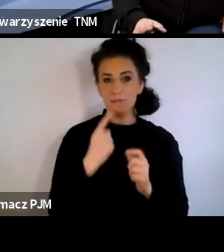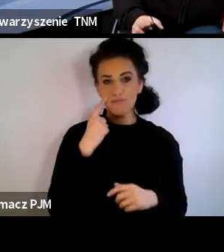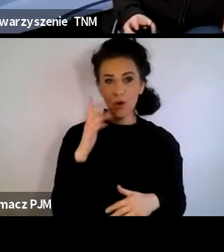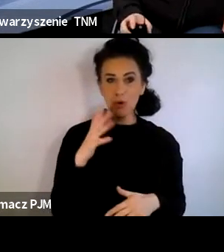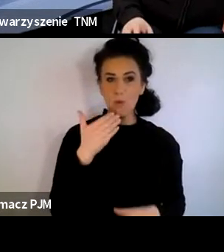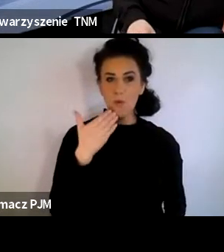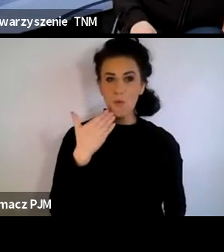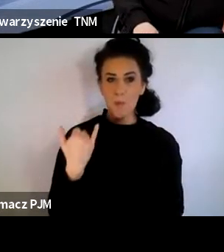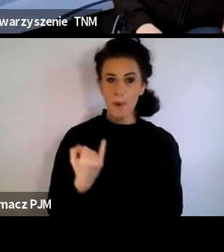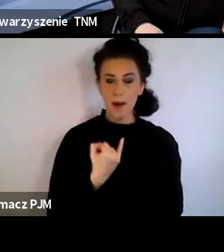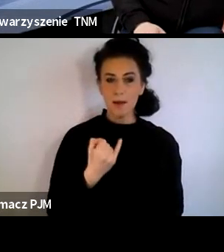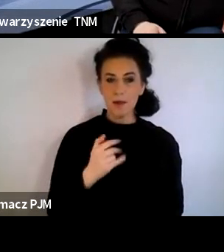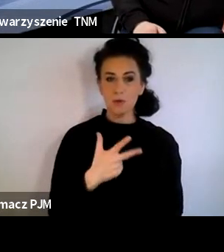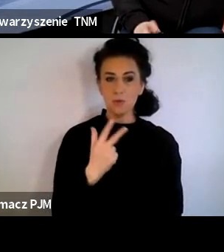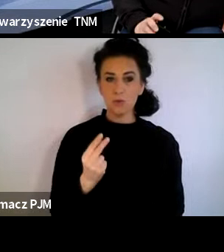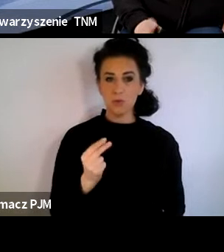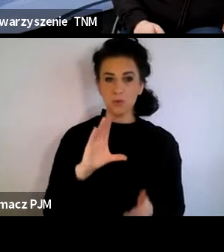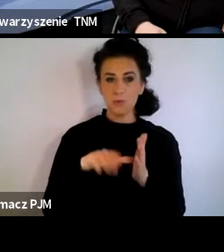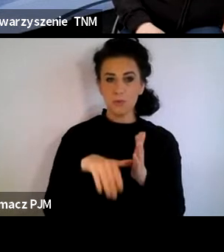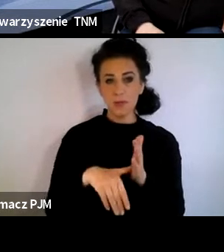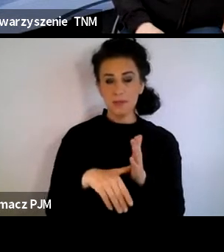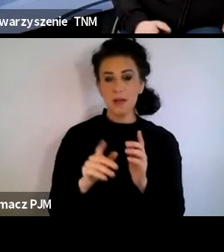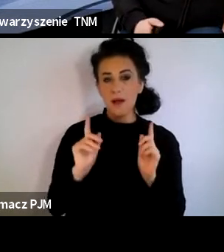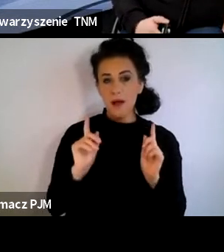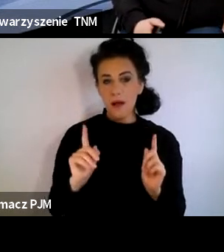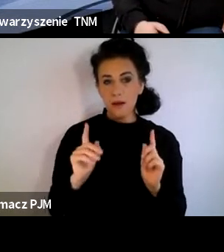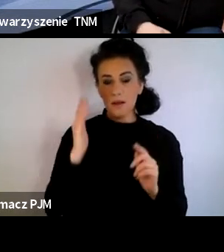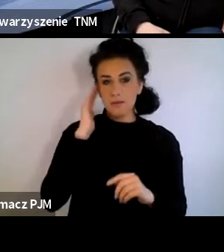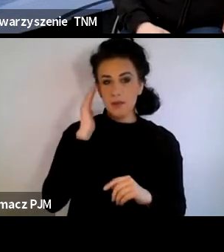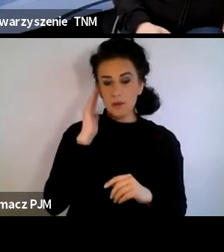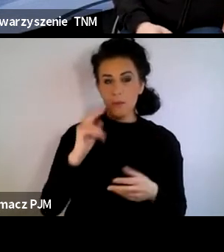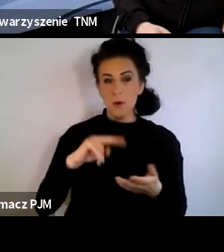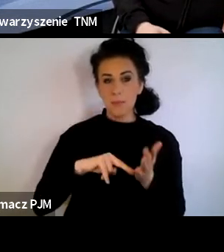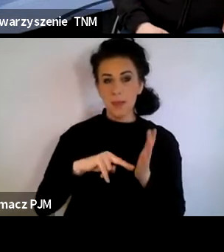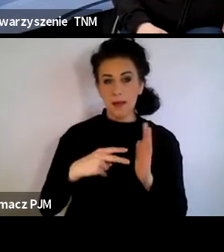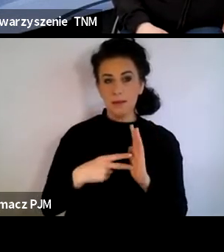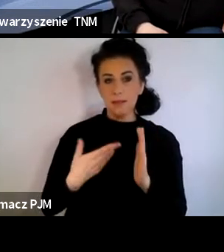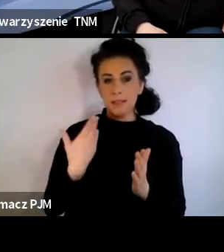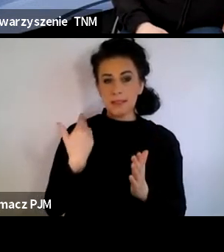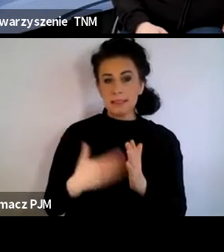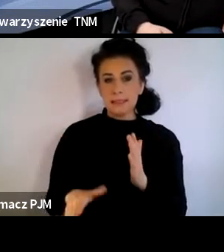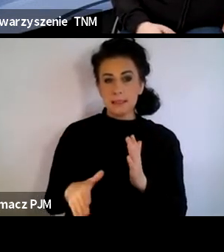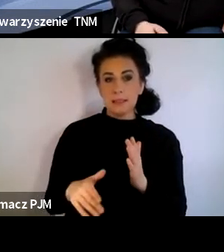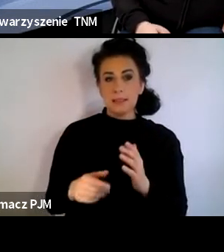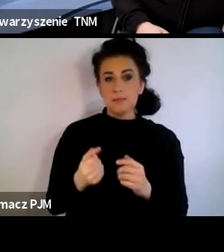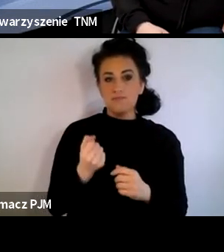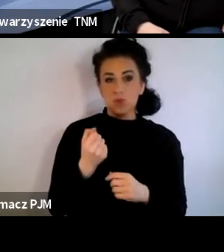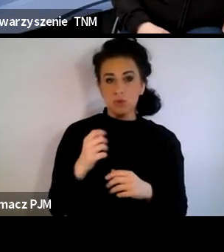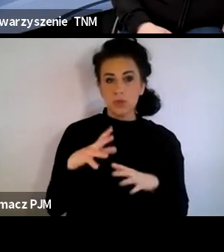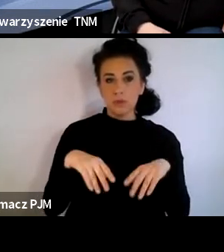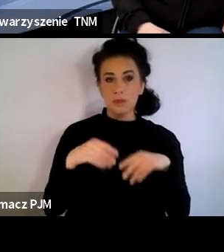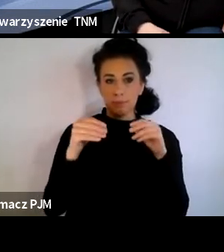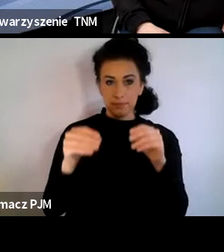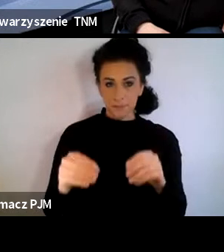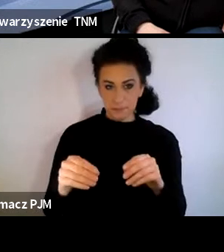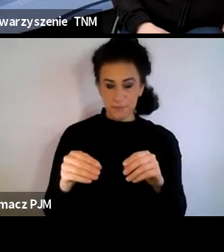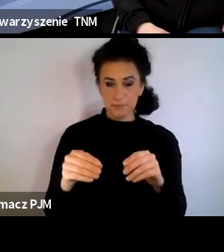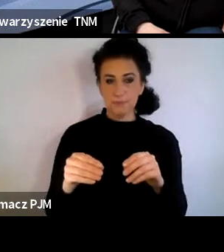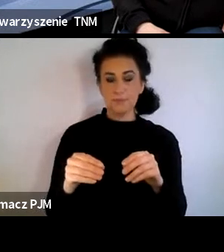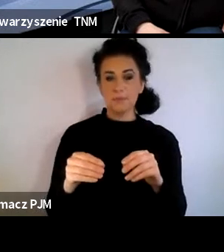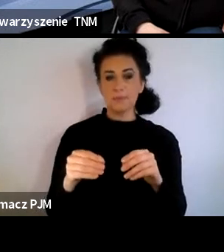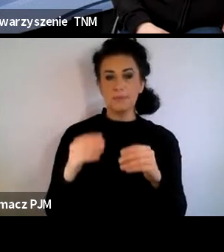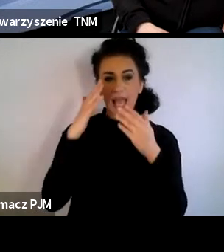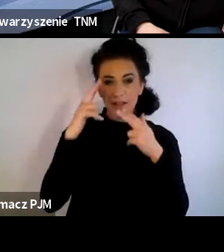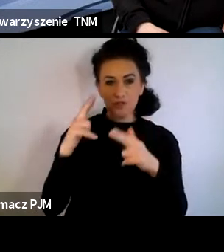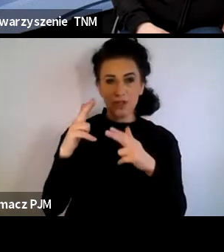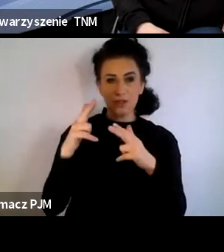w Trójmieście. No ale niestety te plany się musiały przesunąć. Miejmy nadzieję, że się tylko przesuną do